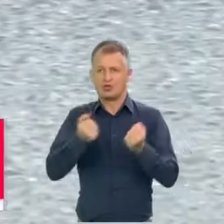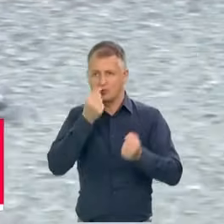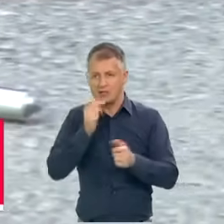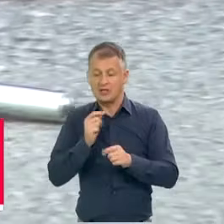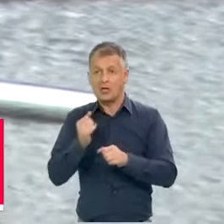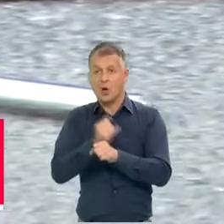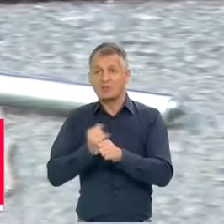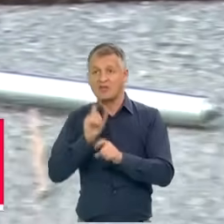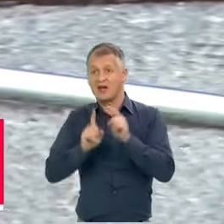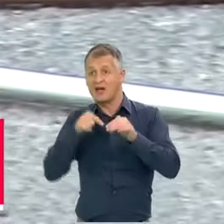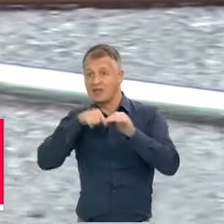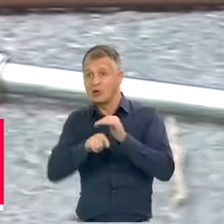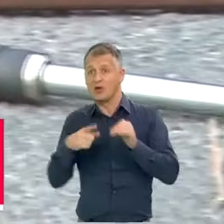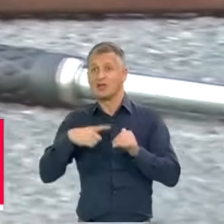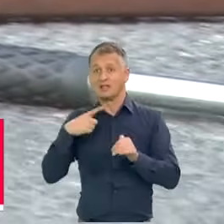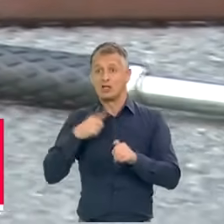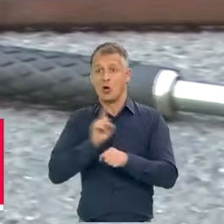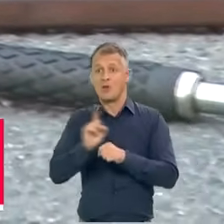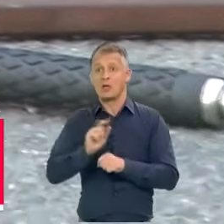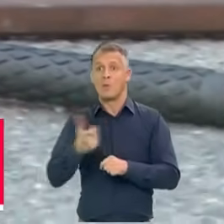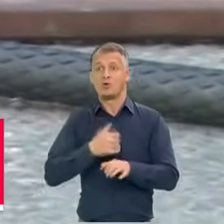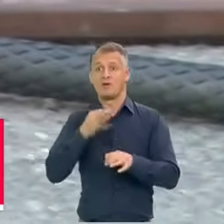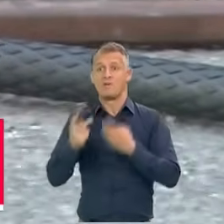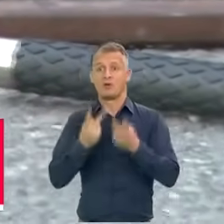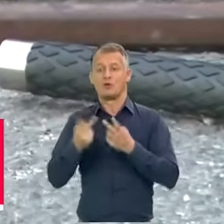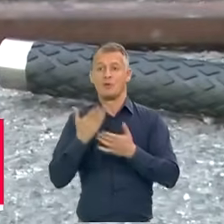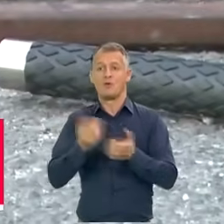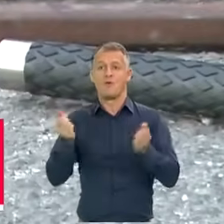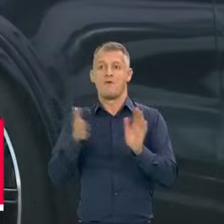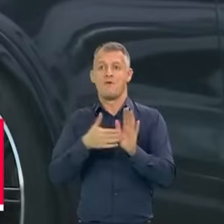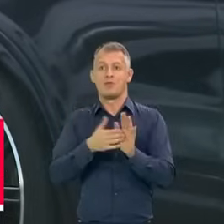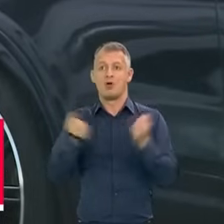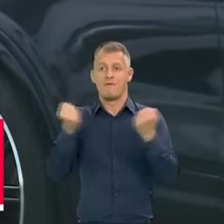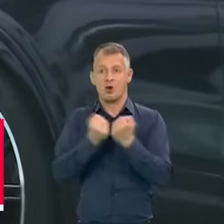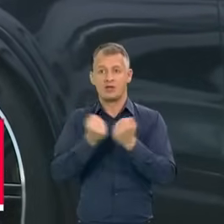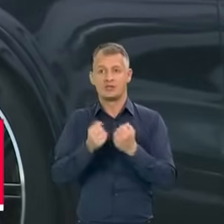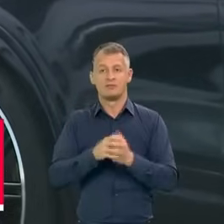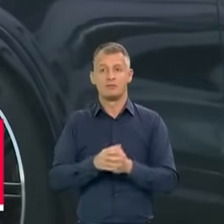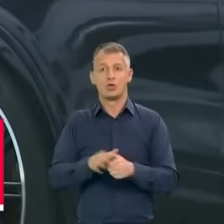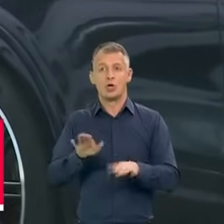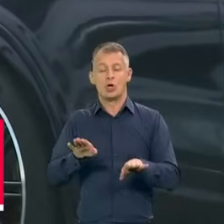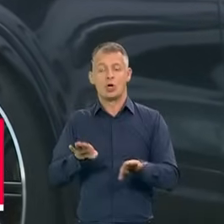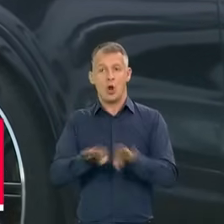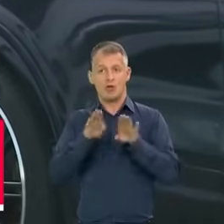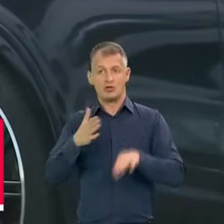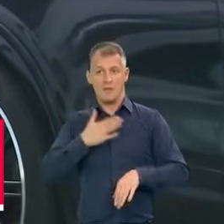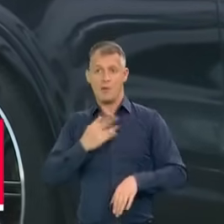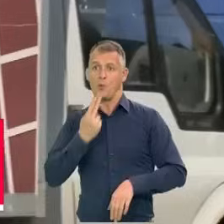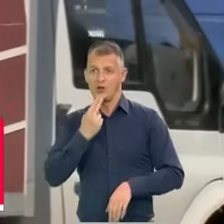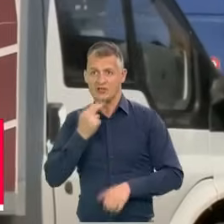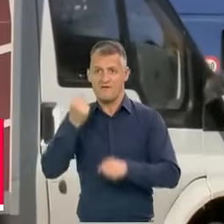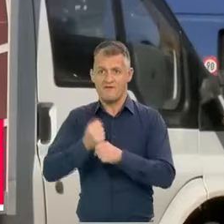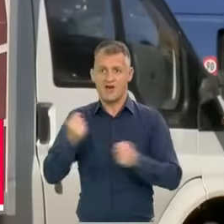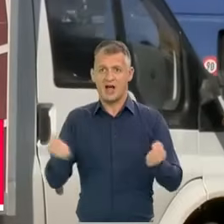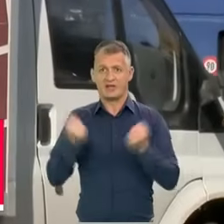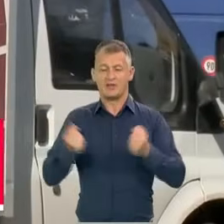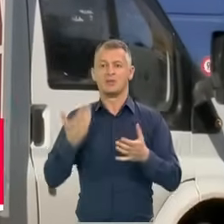interiorul acestora sunt obiecte ce pot fi folosite la fapte cu violență de asemenea ai mei colegi desfășoară activități